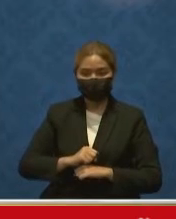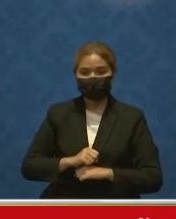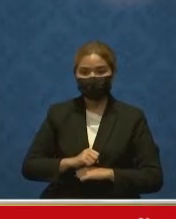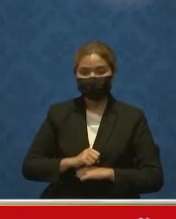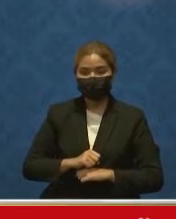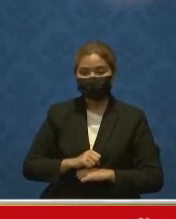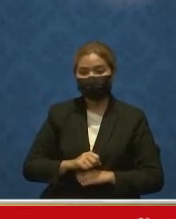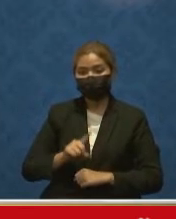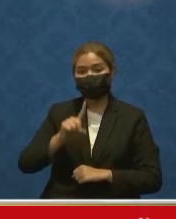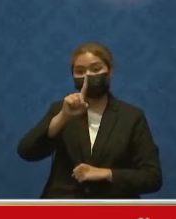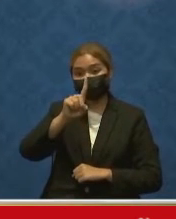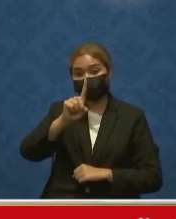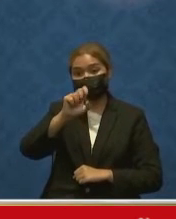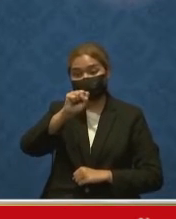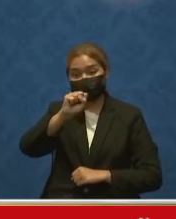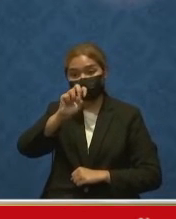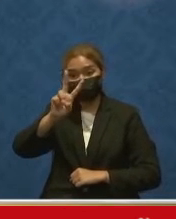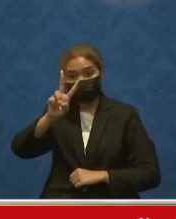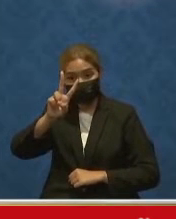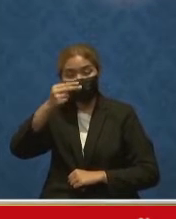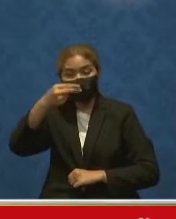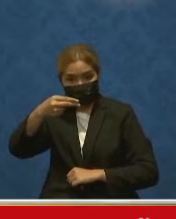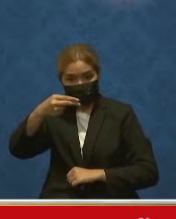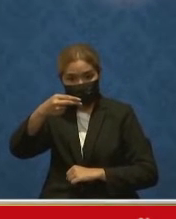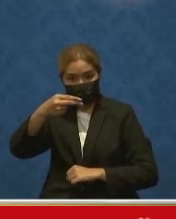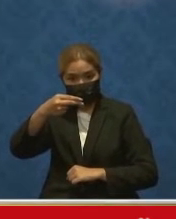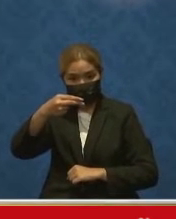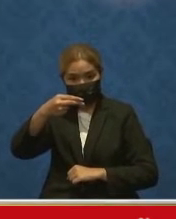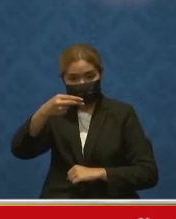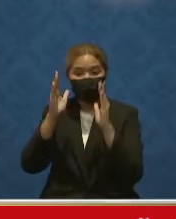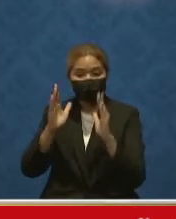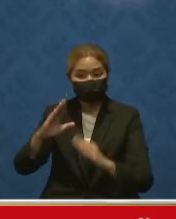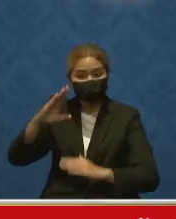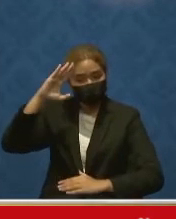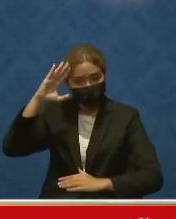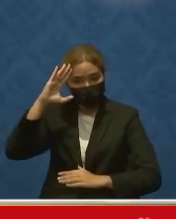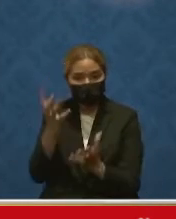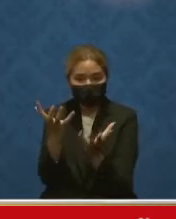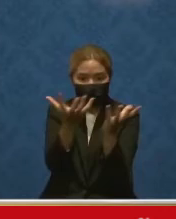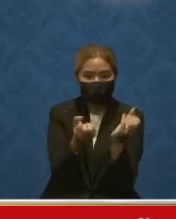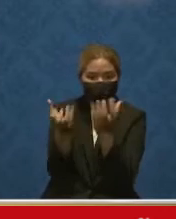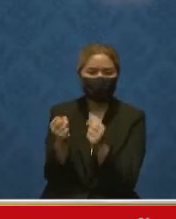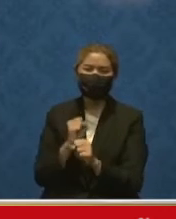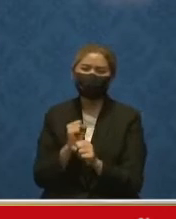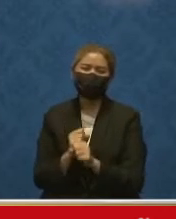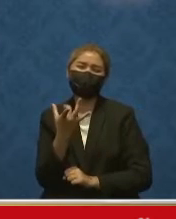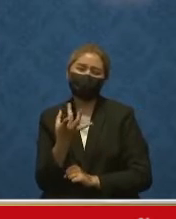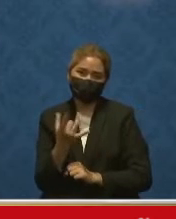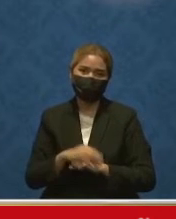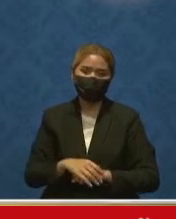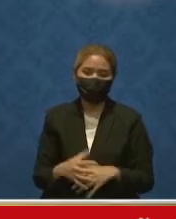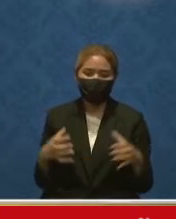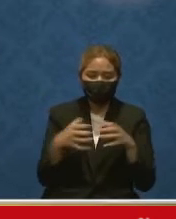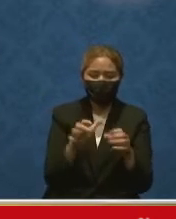นั้นเราอยากให้เป็นกองทัพที่ทันสมัยเป็นกองทัพที่จิ๋วแต่แจ๋วเข้าไปทำอล้ว